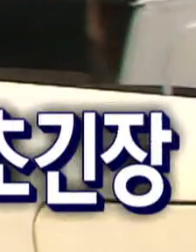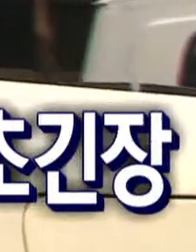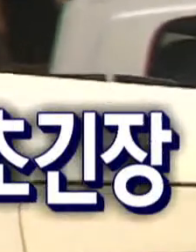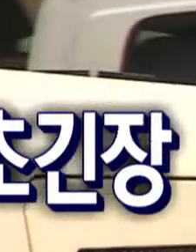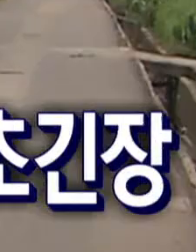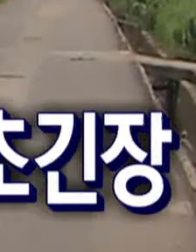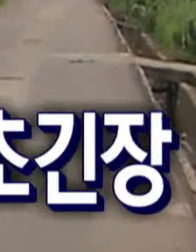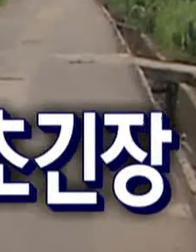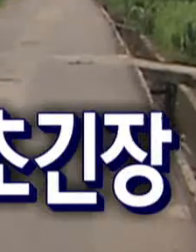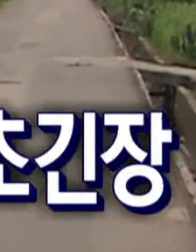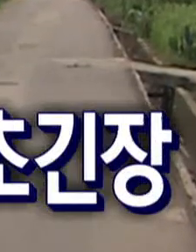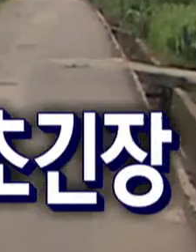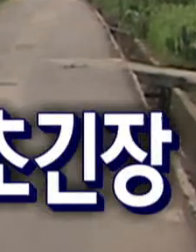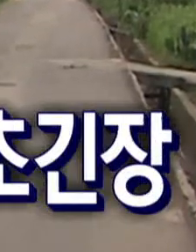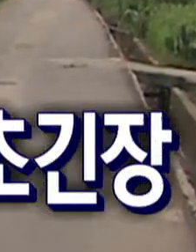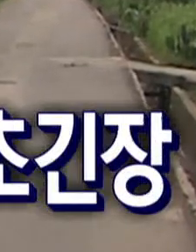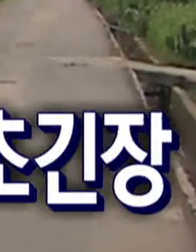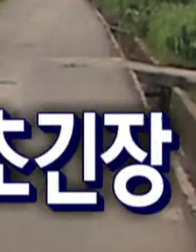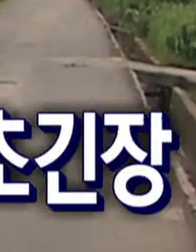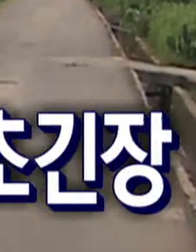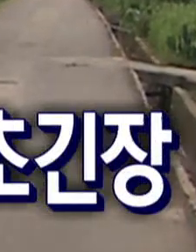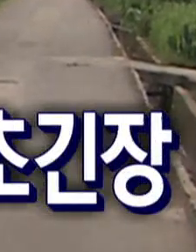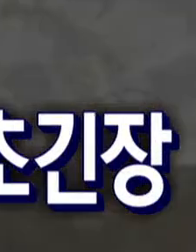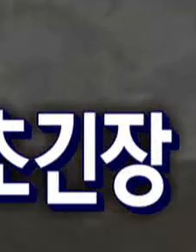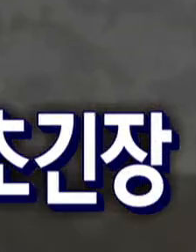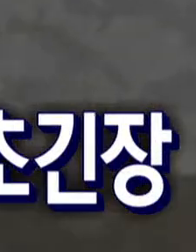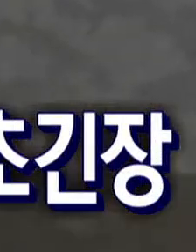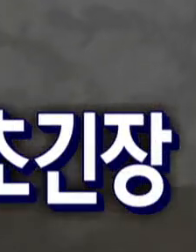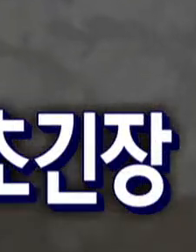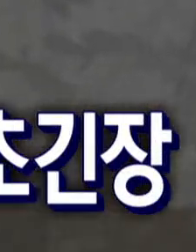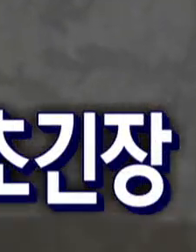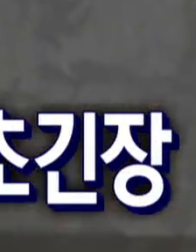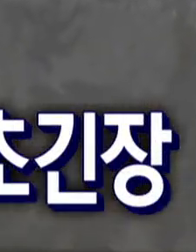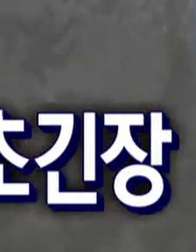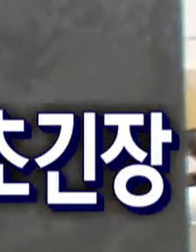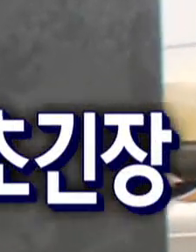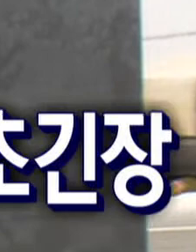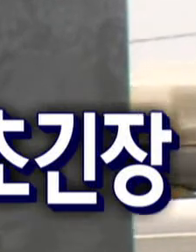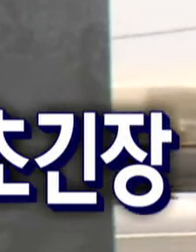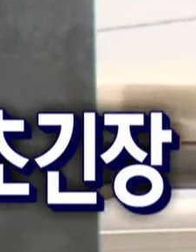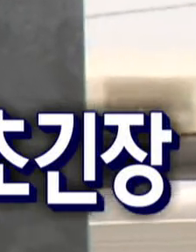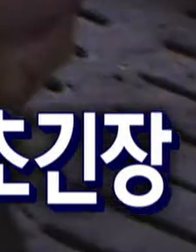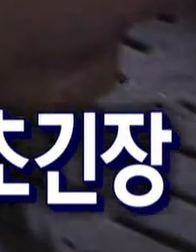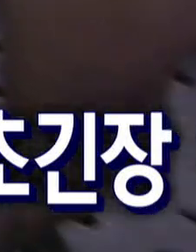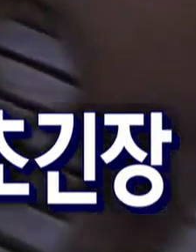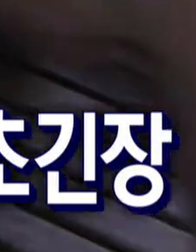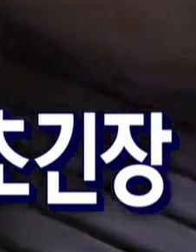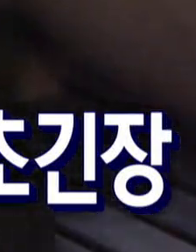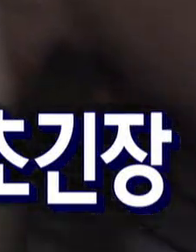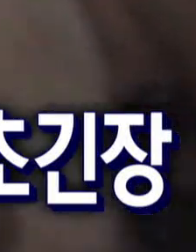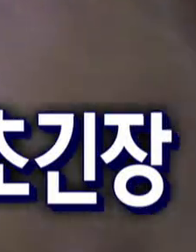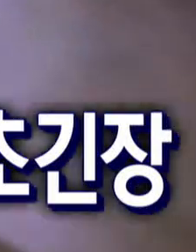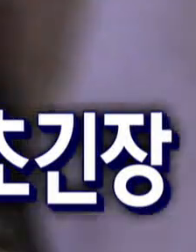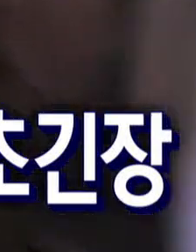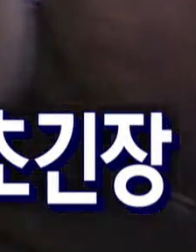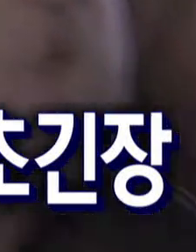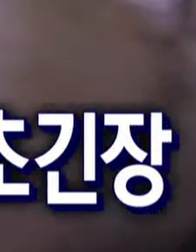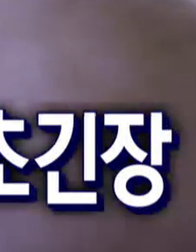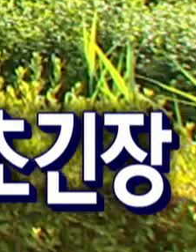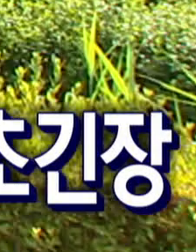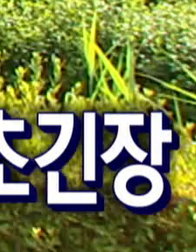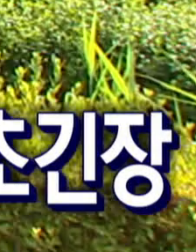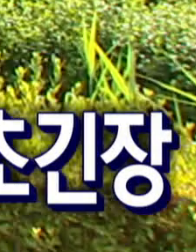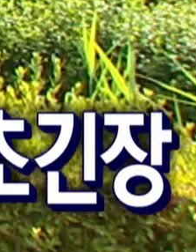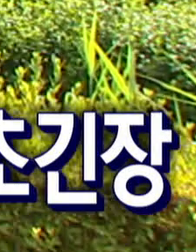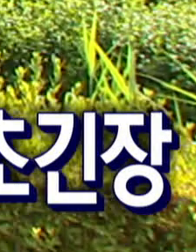경기도 연천 양돈장에 다녀온 도내의 종돈장 차량이 아프리카 돼지열병 바이러스 음성 판정을 받았습니다. 하지만